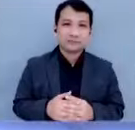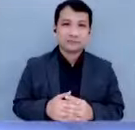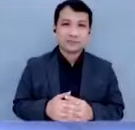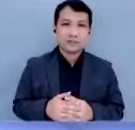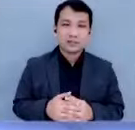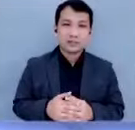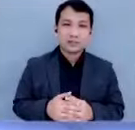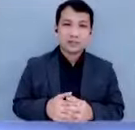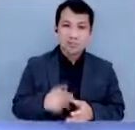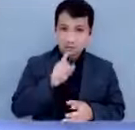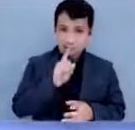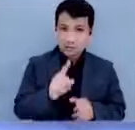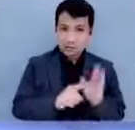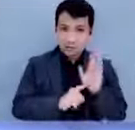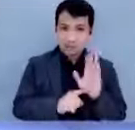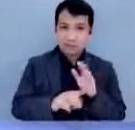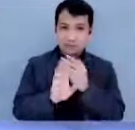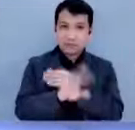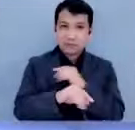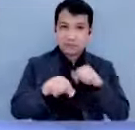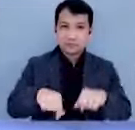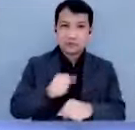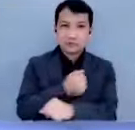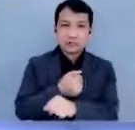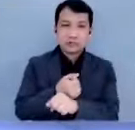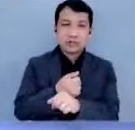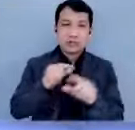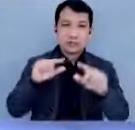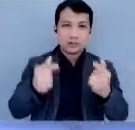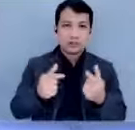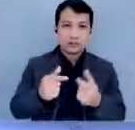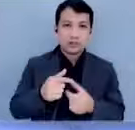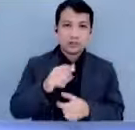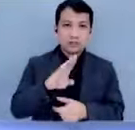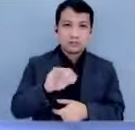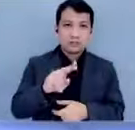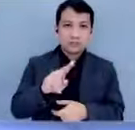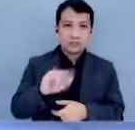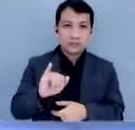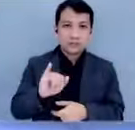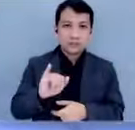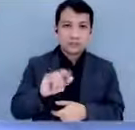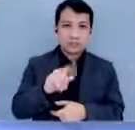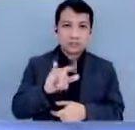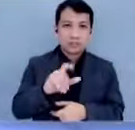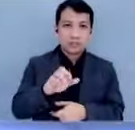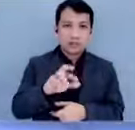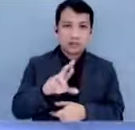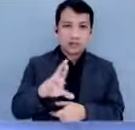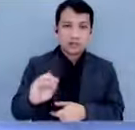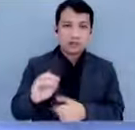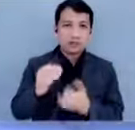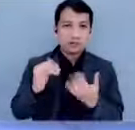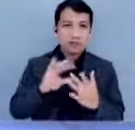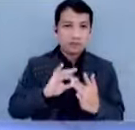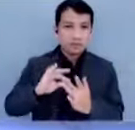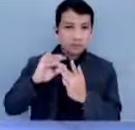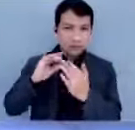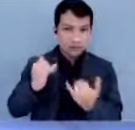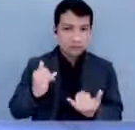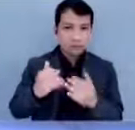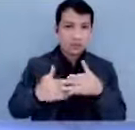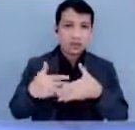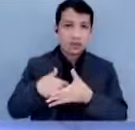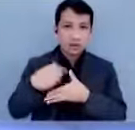instant hit ang comeback album ng P-pop girl group na Bini na Talaarawan. Especial yan dahil ngayong araw inilabas ang